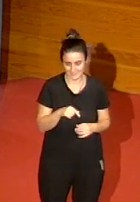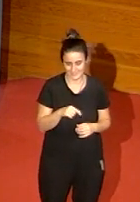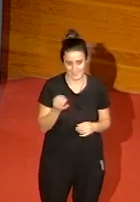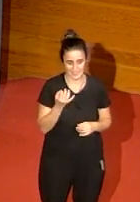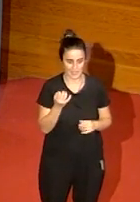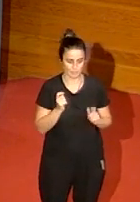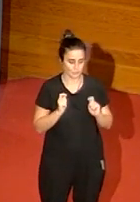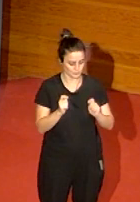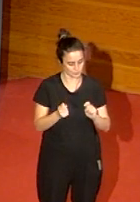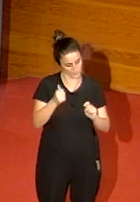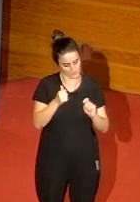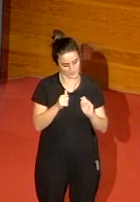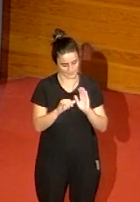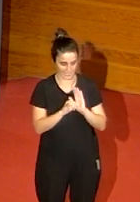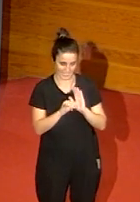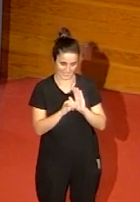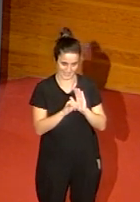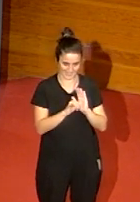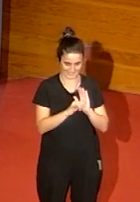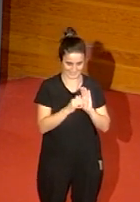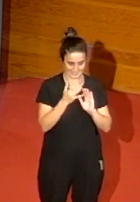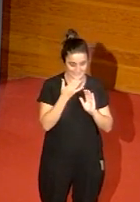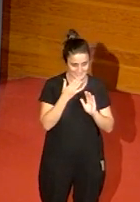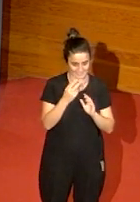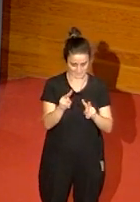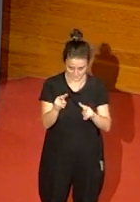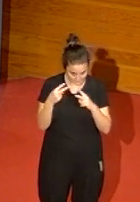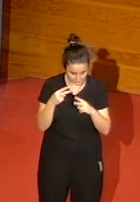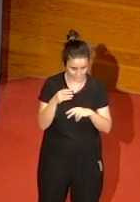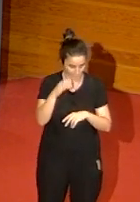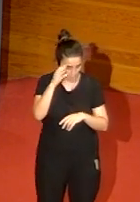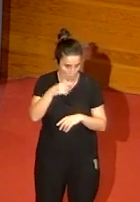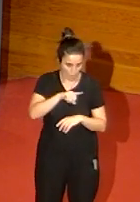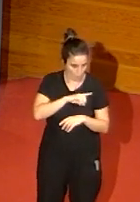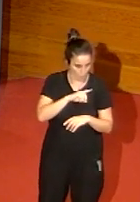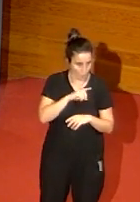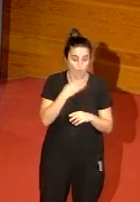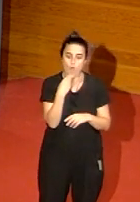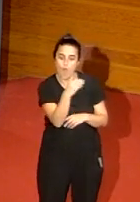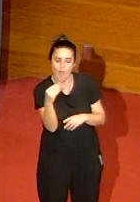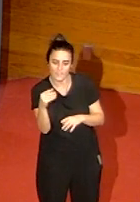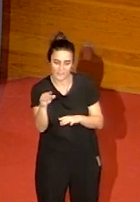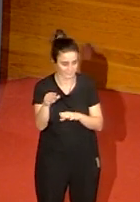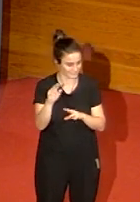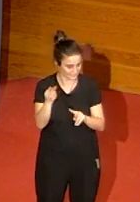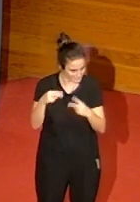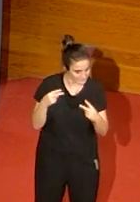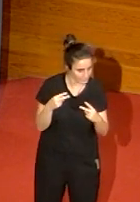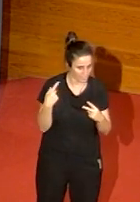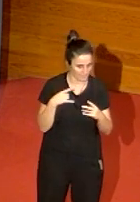hurbildu behar diogula, ikusten ez gaituen, irakurten ez gaituen, entzuten ez gaituen gazte horri. Eta